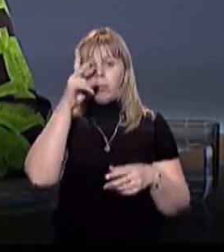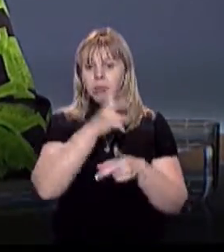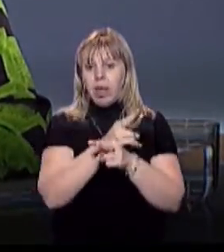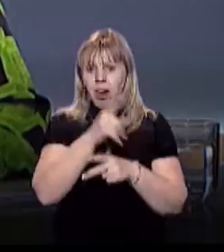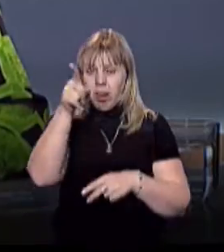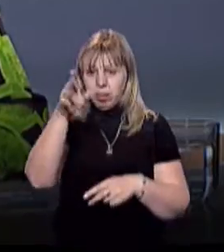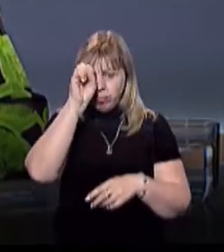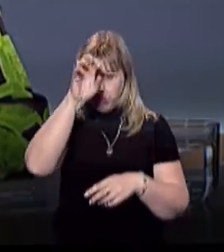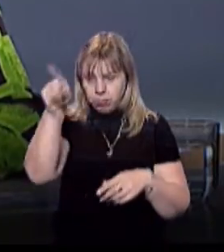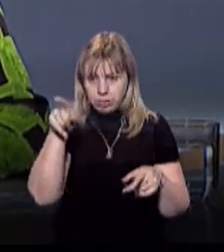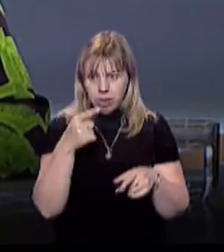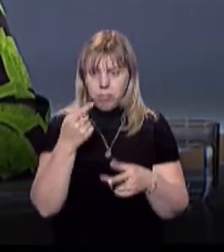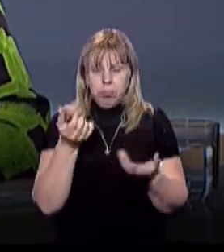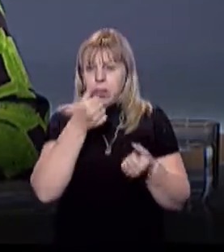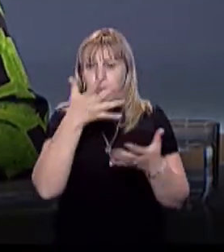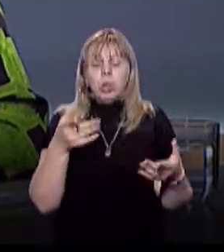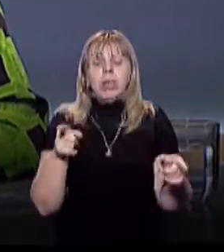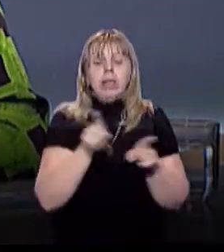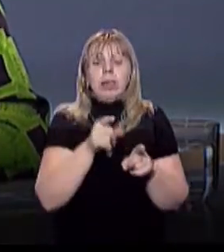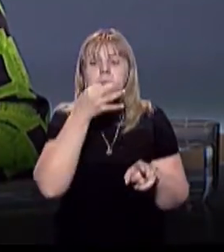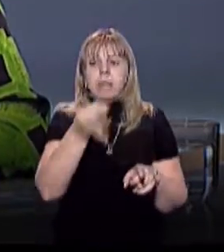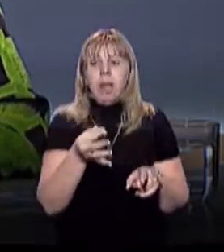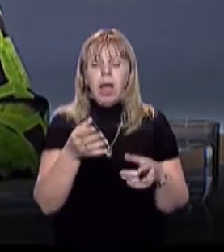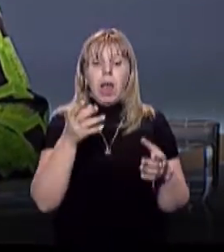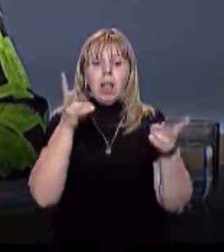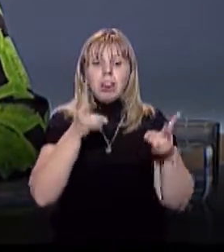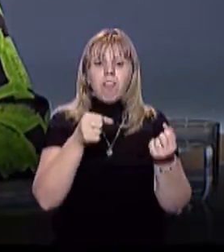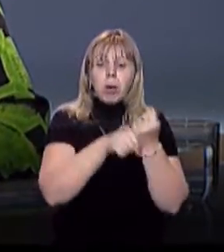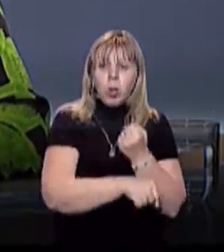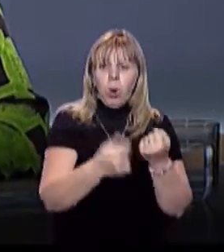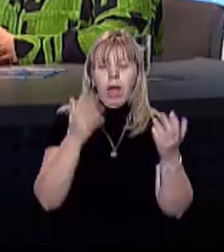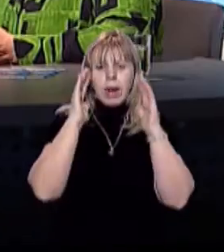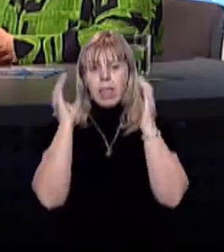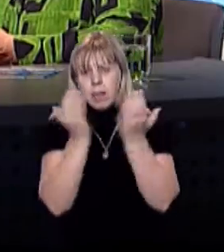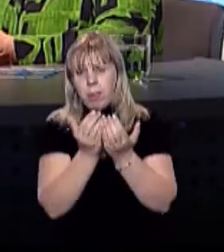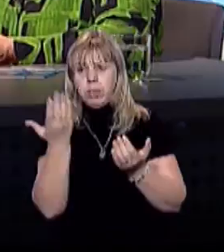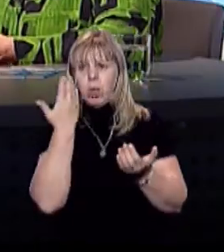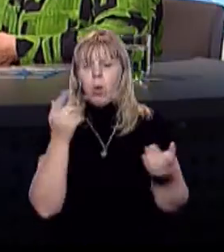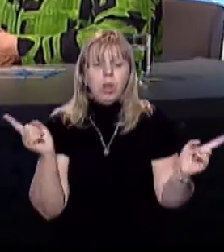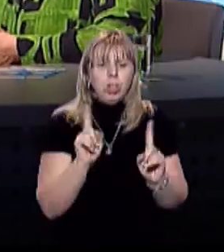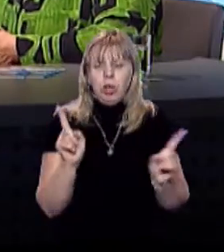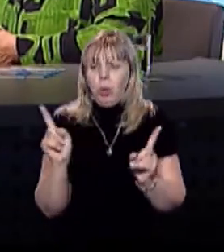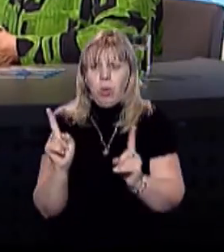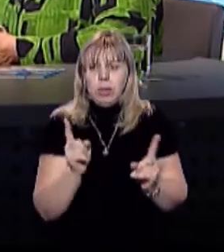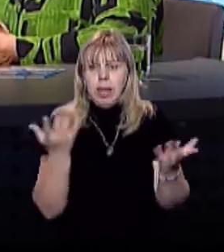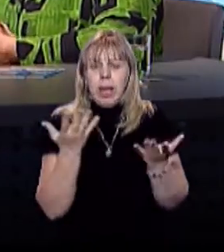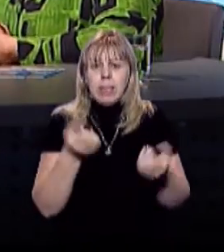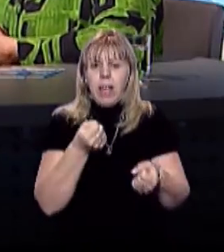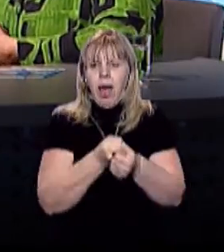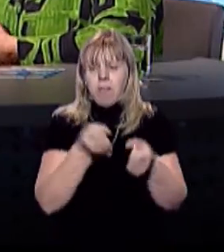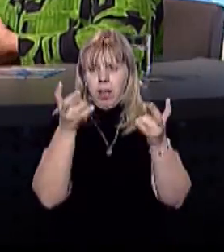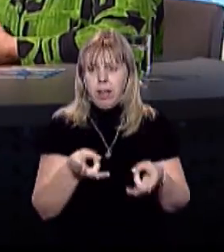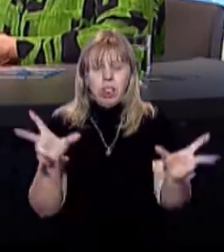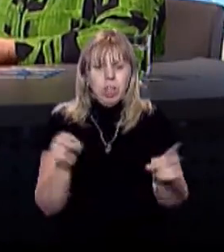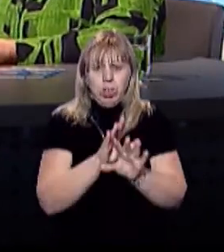там, розумієте, не можна так сказати, от в травматології, коли в реанімації, коли щось якась аварія,